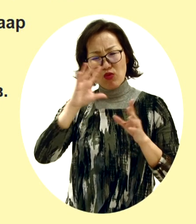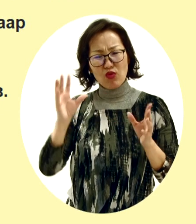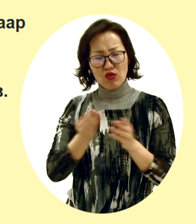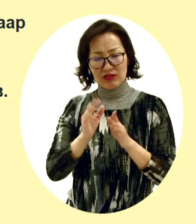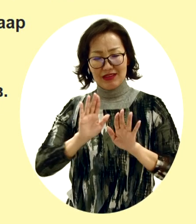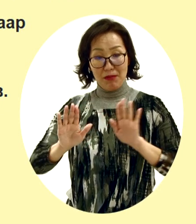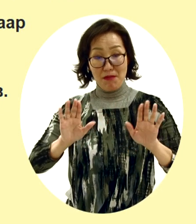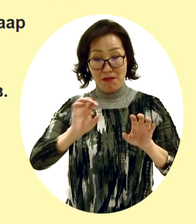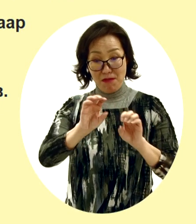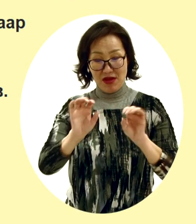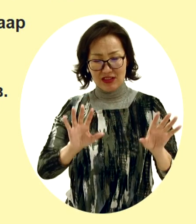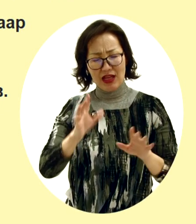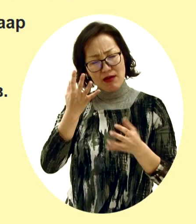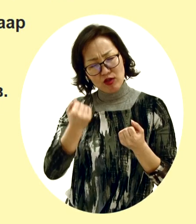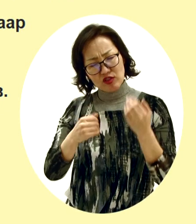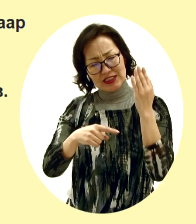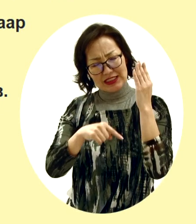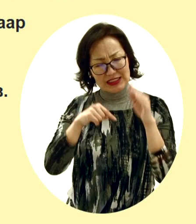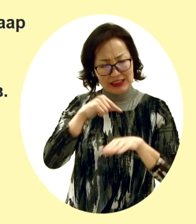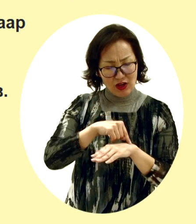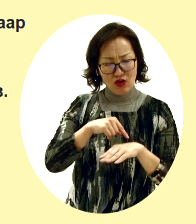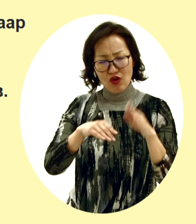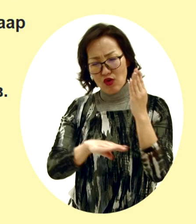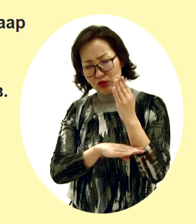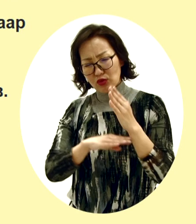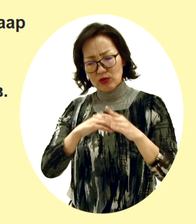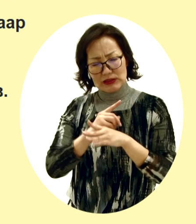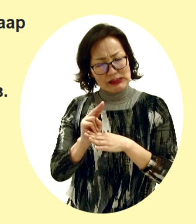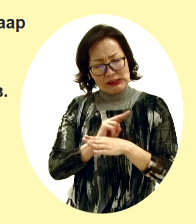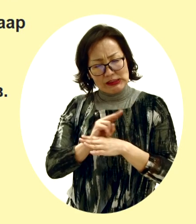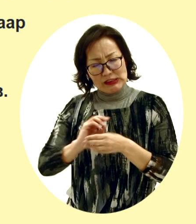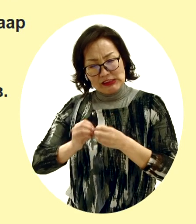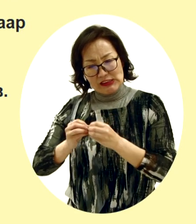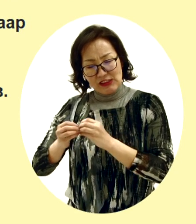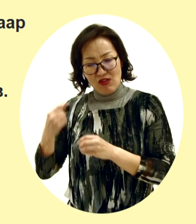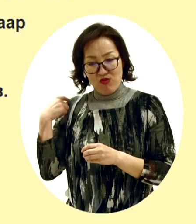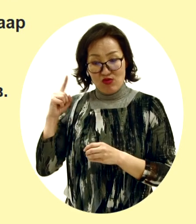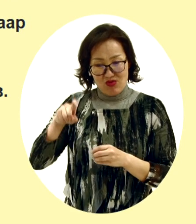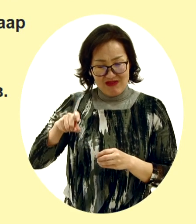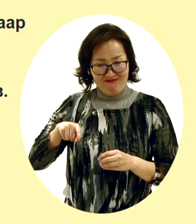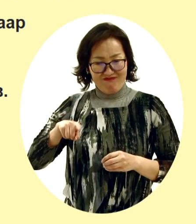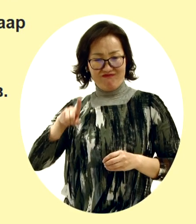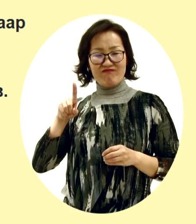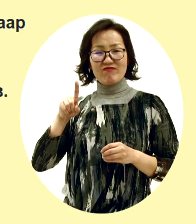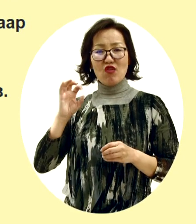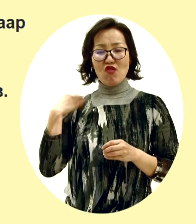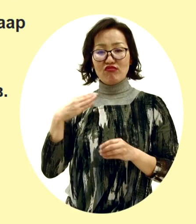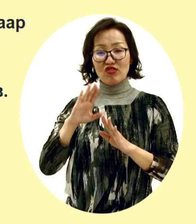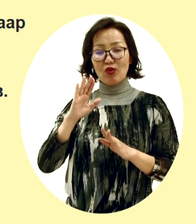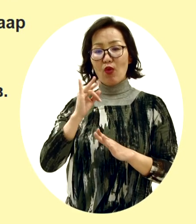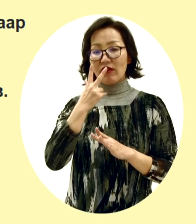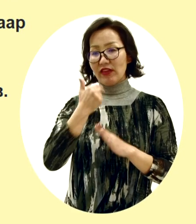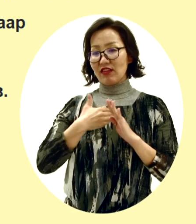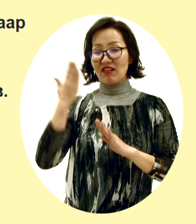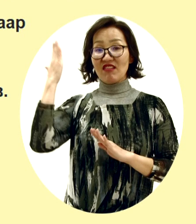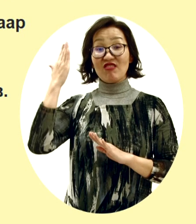талдаа байршуулан олон цаг өдөр сараар дасгал хийснээр бүх төр нуруугаа тгшилж өв тэгш уран илтгэгч болж